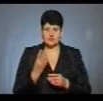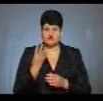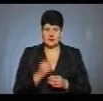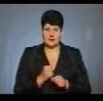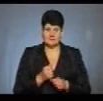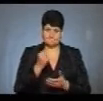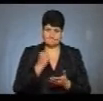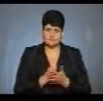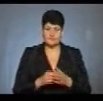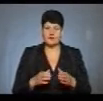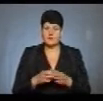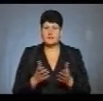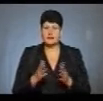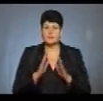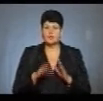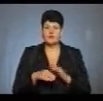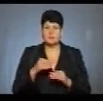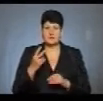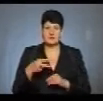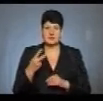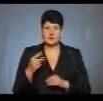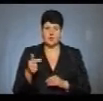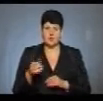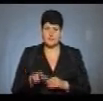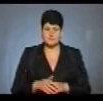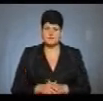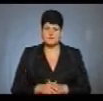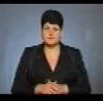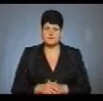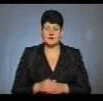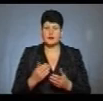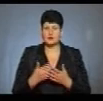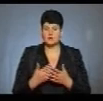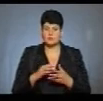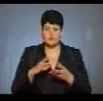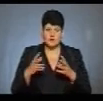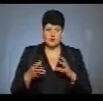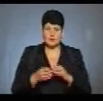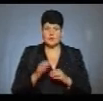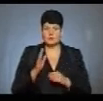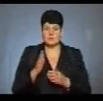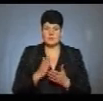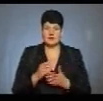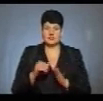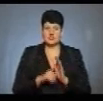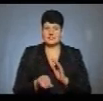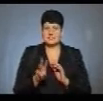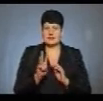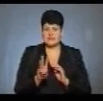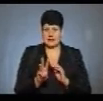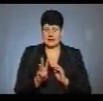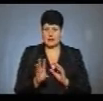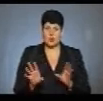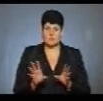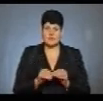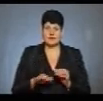4 громади, в яких відбудуться вибори 22 грудня. Тобто ми в результаті будемо мати 63